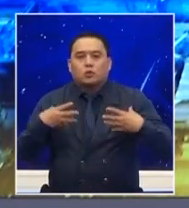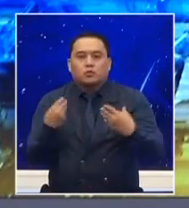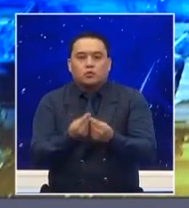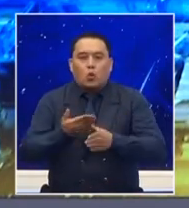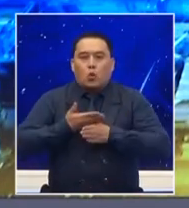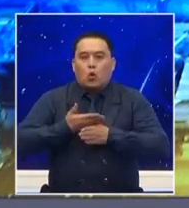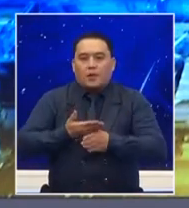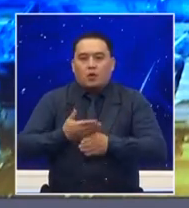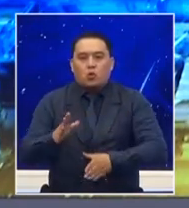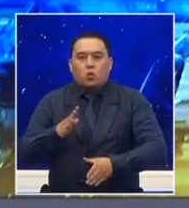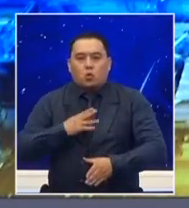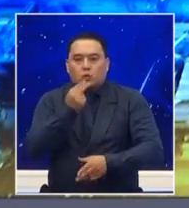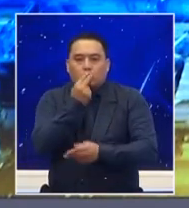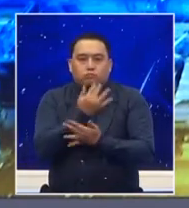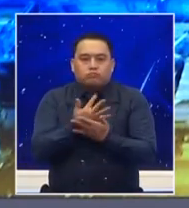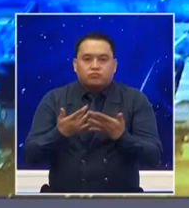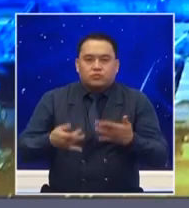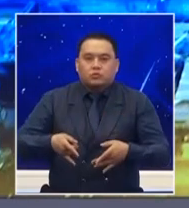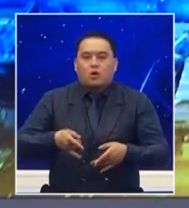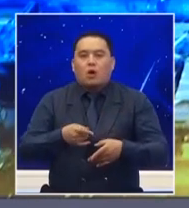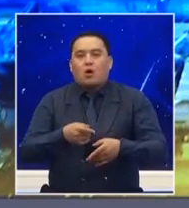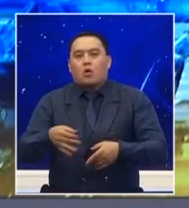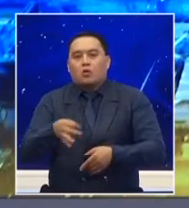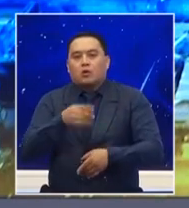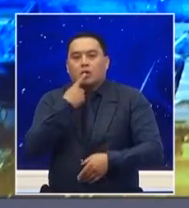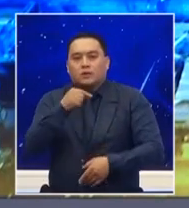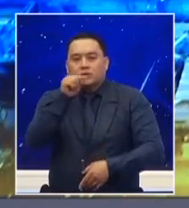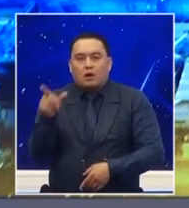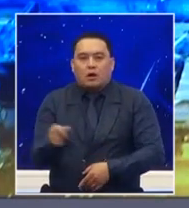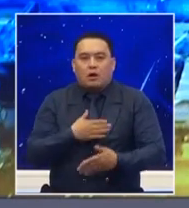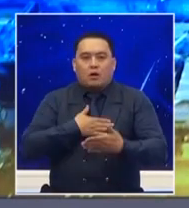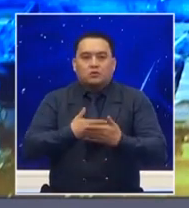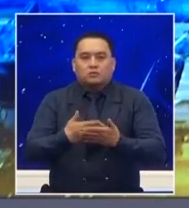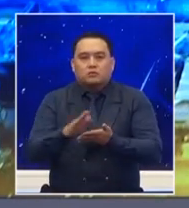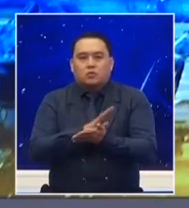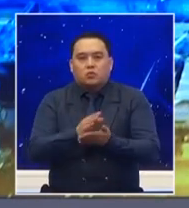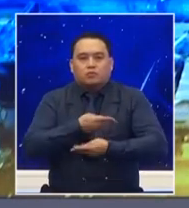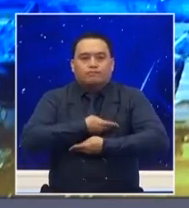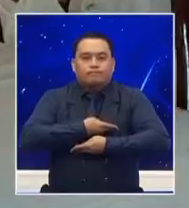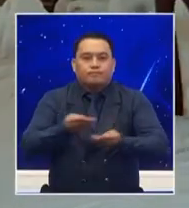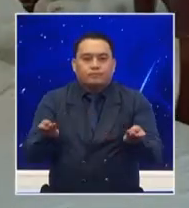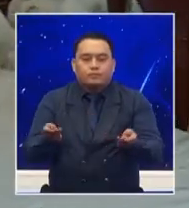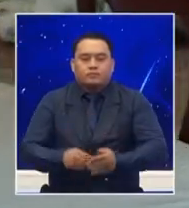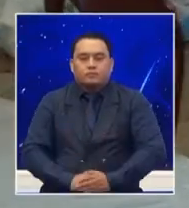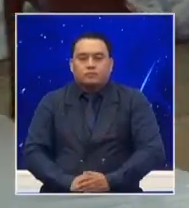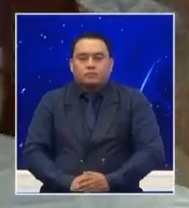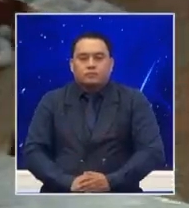көмек көрсетілді. Азық-түлік салынған пакеттерді облыстық Қызылай қоғамының еріктілері үлестірді.